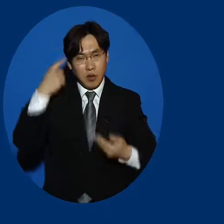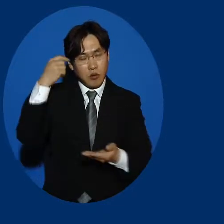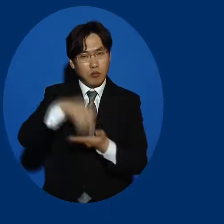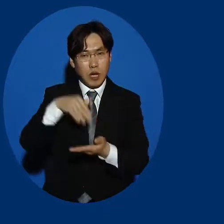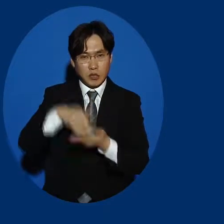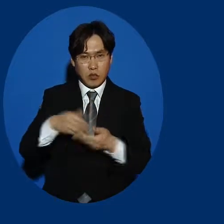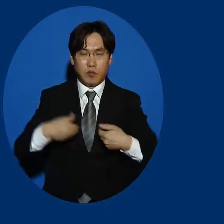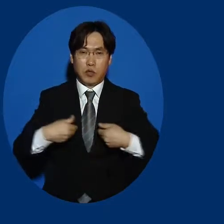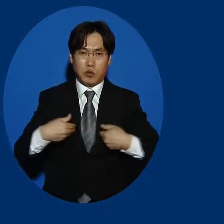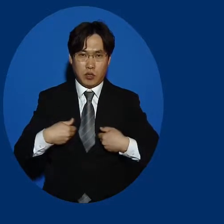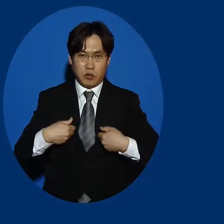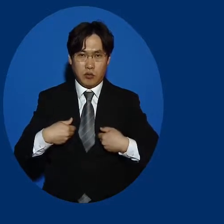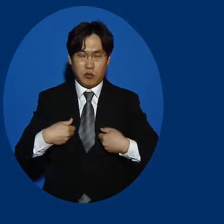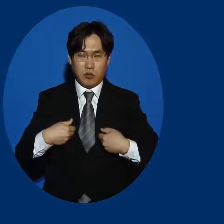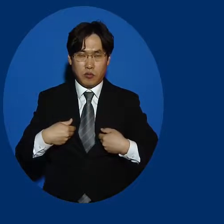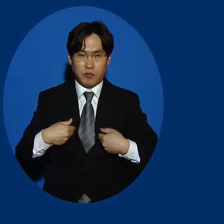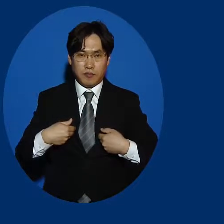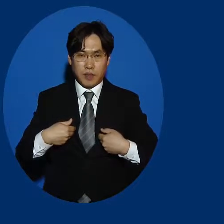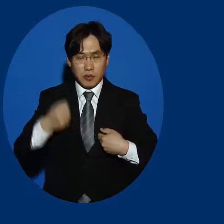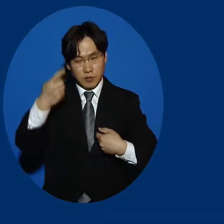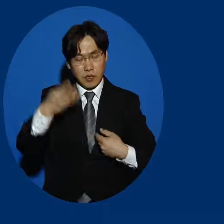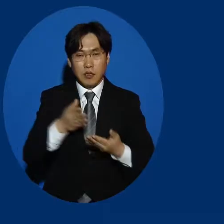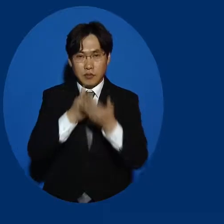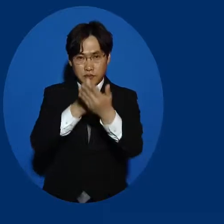좀 말씀을 드리고자 합니다.